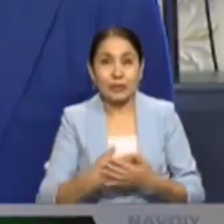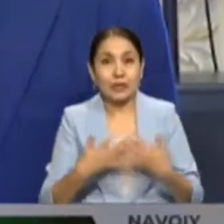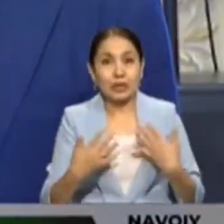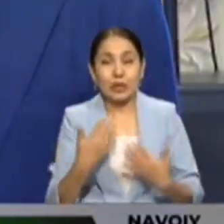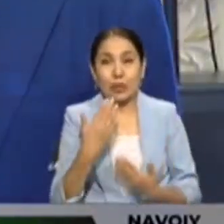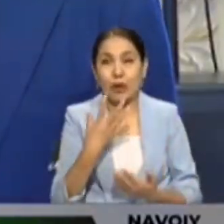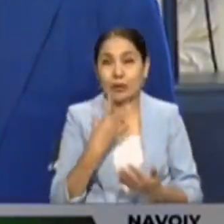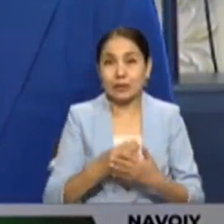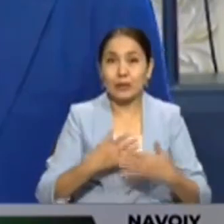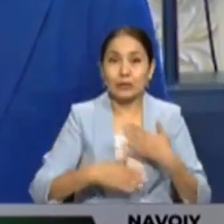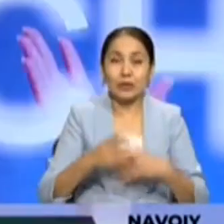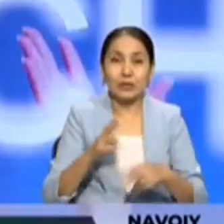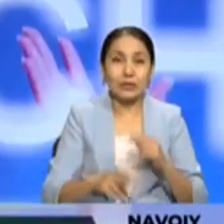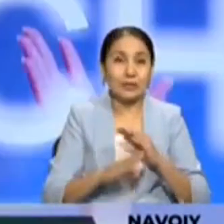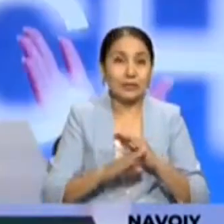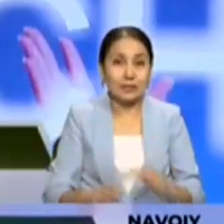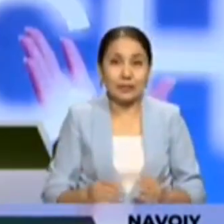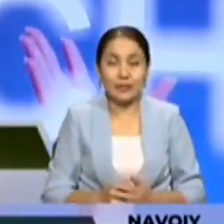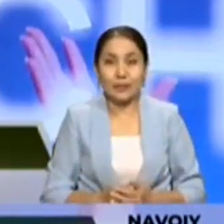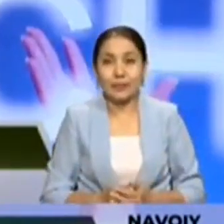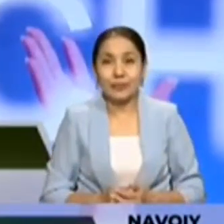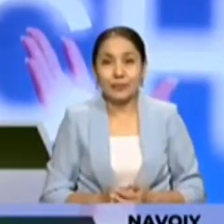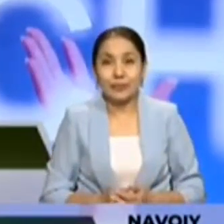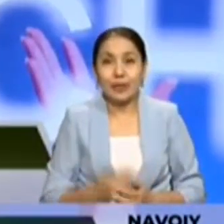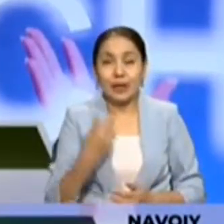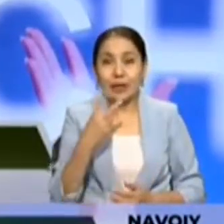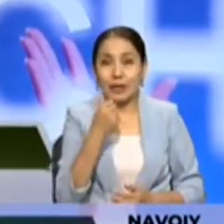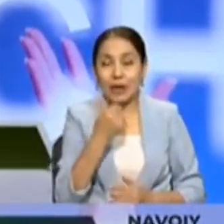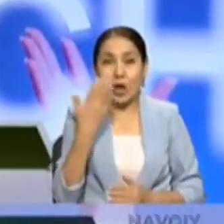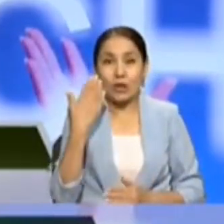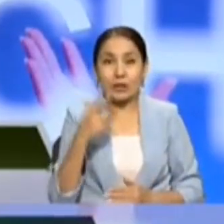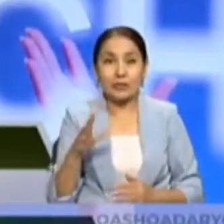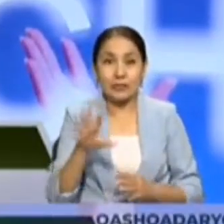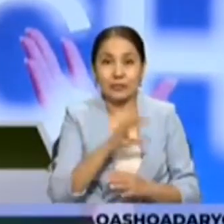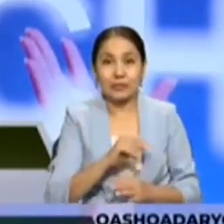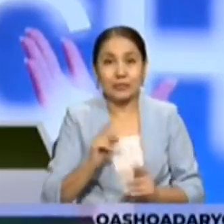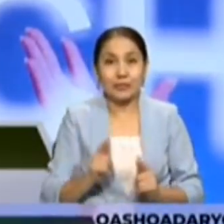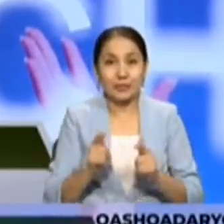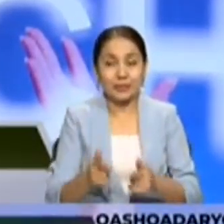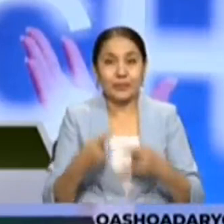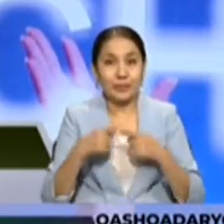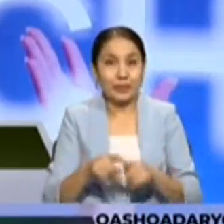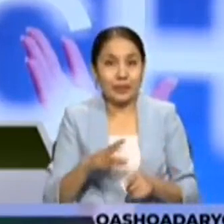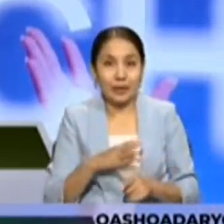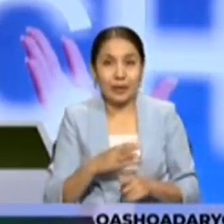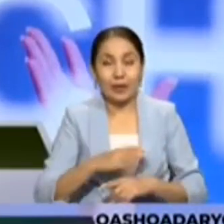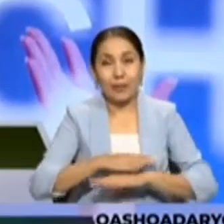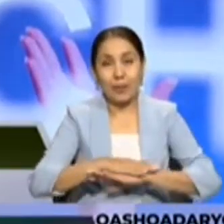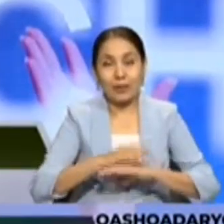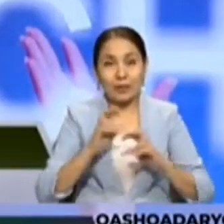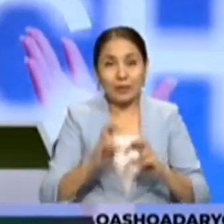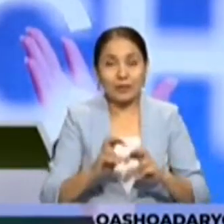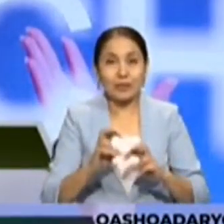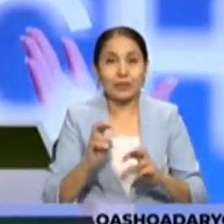Bugun ularning ham quvonchi cheksiz. 2 yil oldin bu bolajonlarni birinchi marta ko'rganimda, ular ham partada, ya'ni